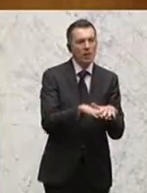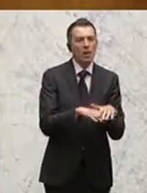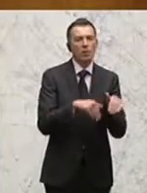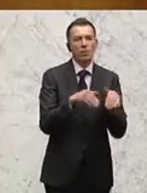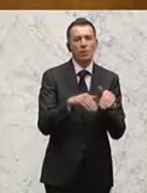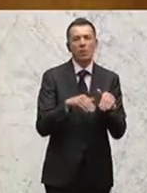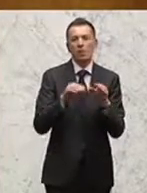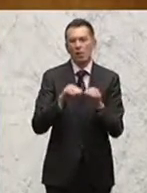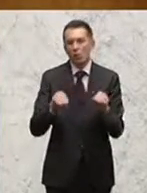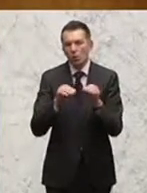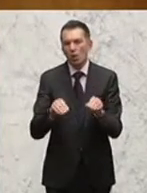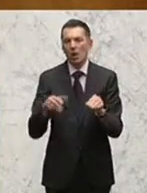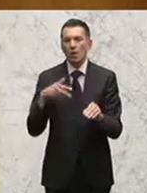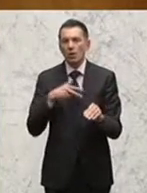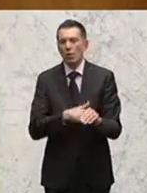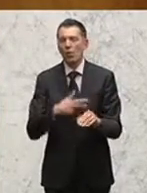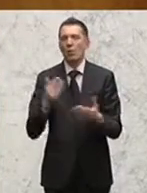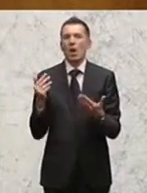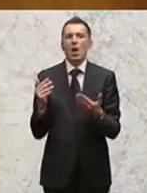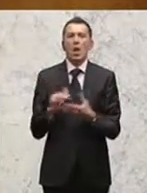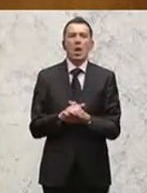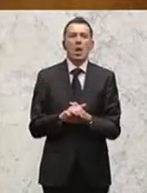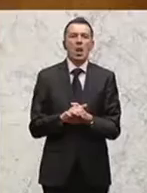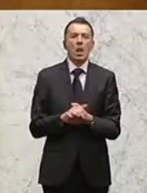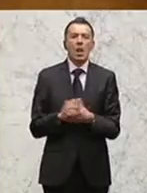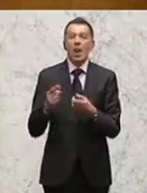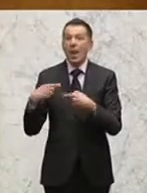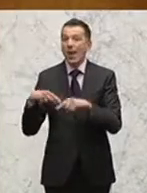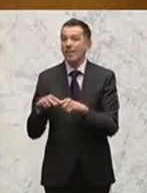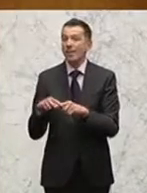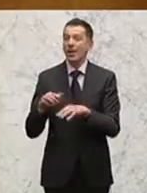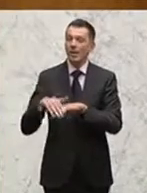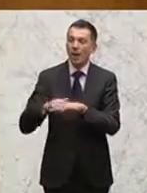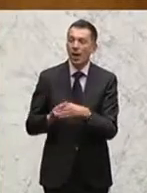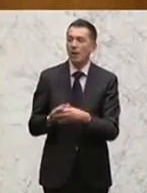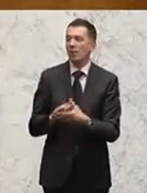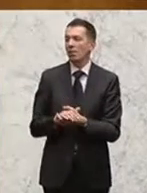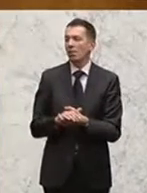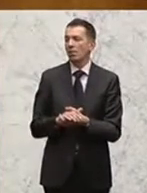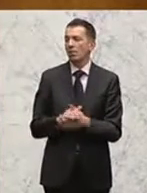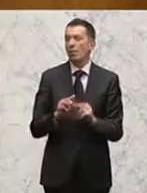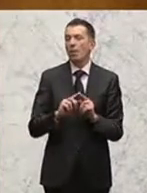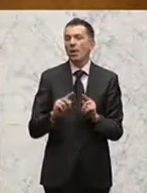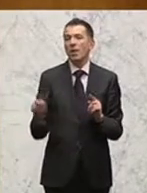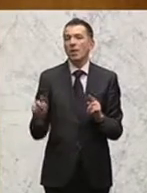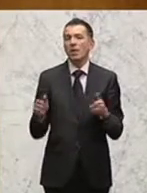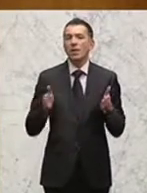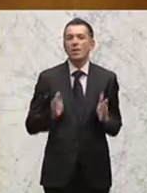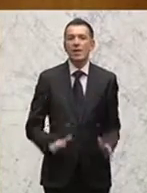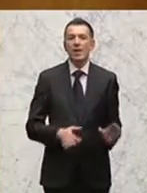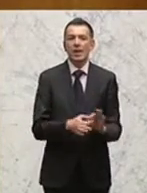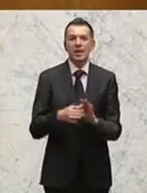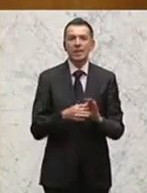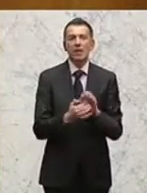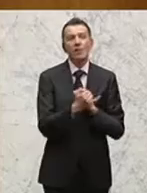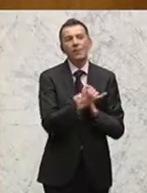Integrationsministerium, Unterrichtsministerium, Sozialministerium, zu den Ländern, Gemeinden, ja bis hin zur Zivilgesellschaft,